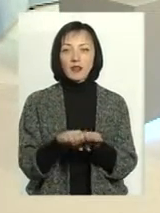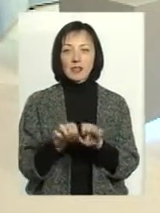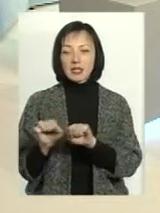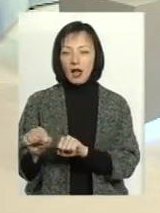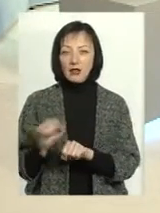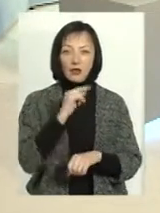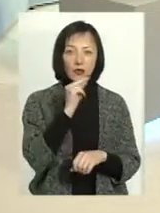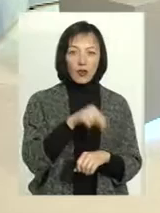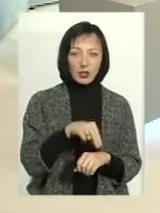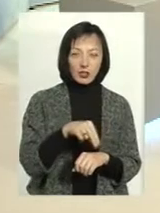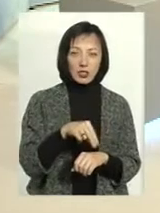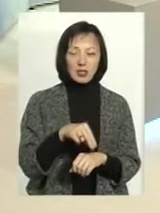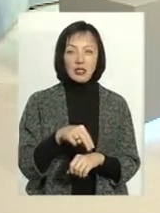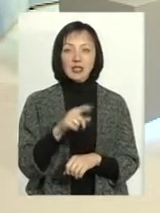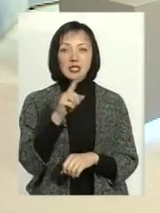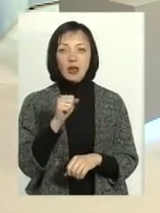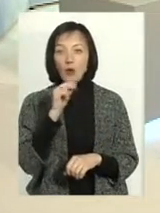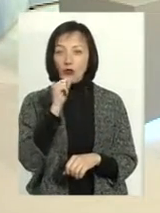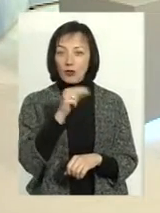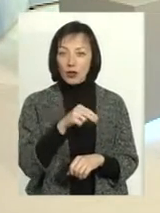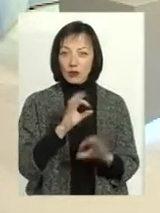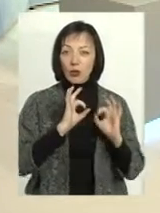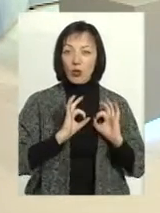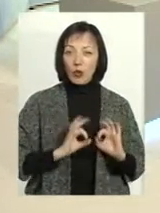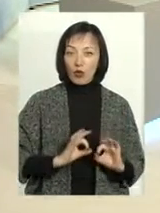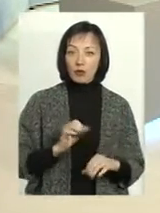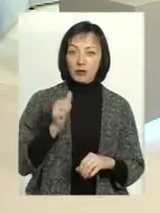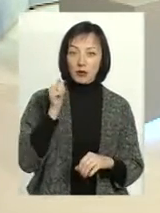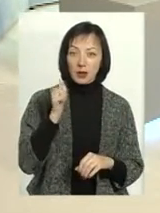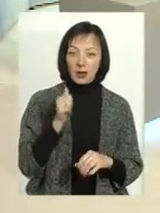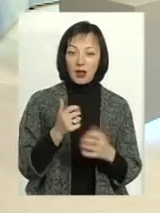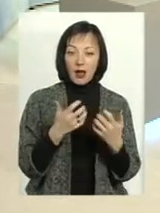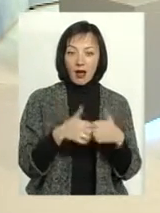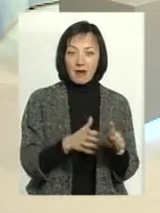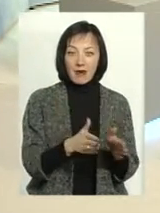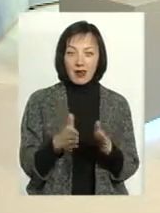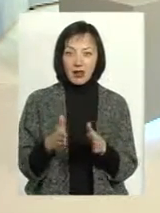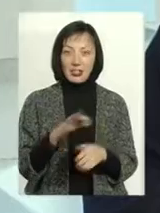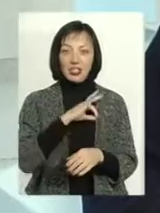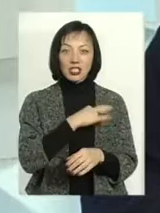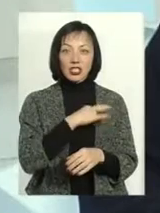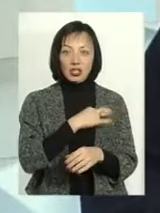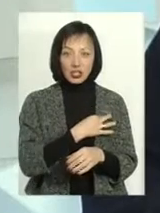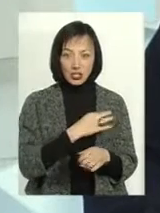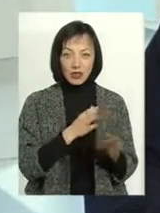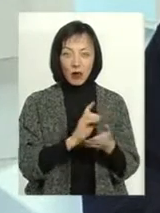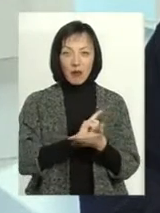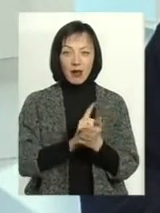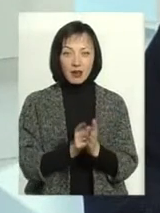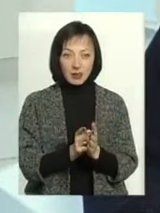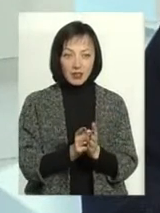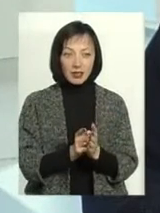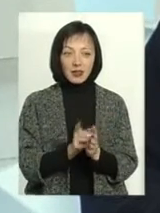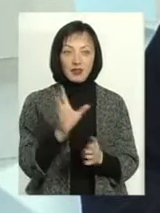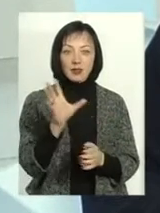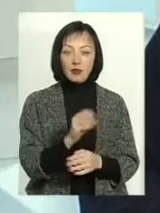захисту і обвинувачення. За обвинуваченням, за прокурором стоїть цілий апарат, цілий слідчий апарат, оперативний апарат зі